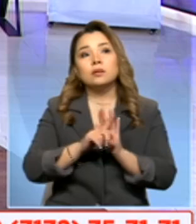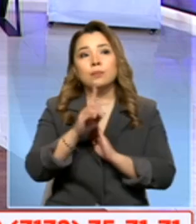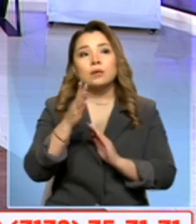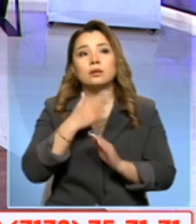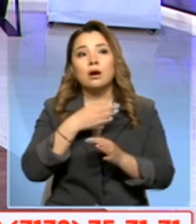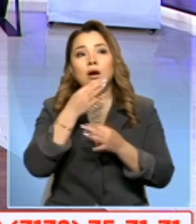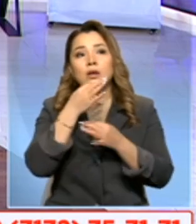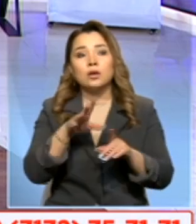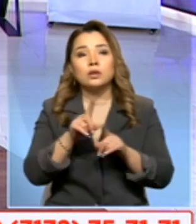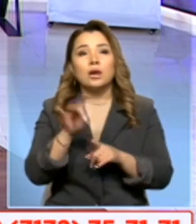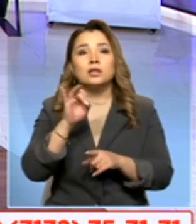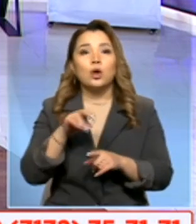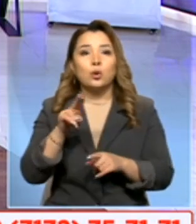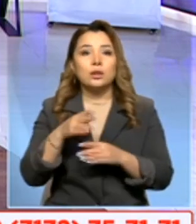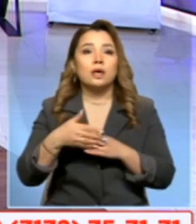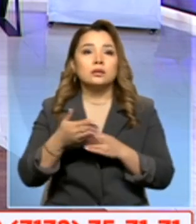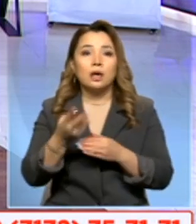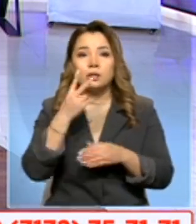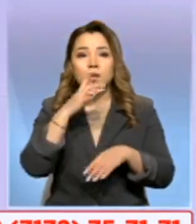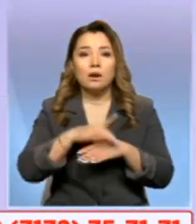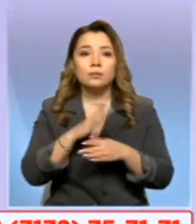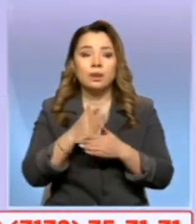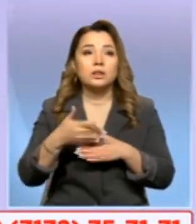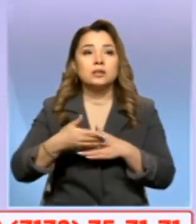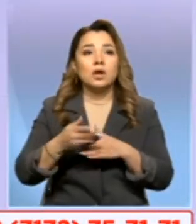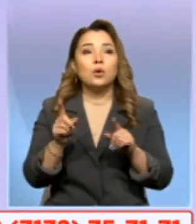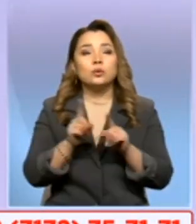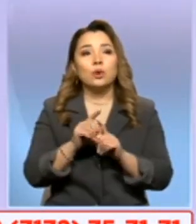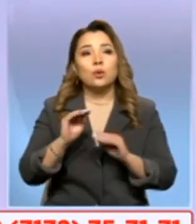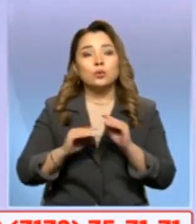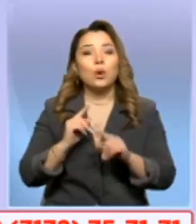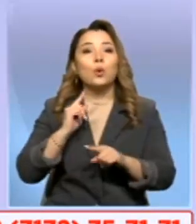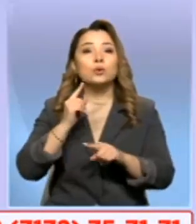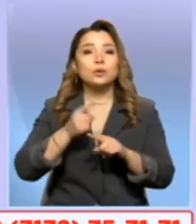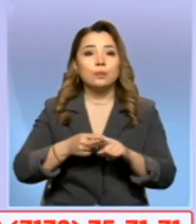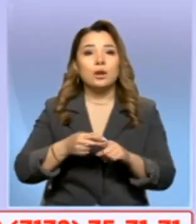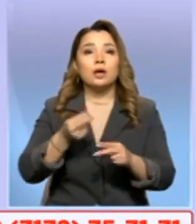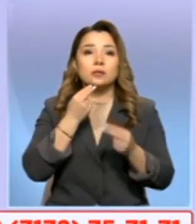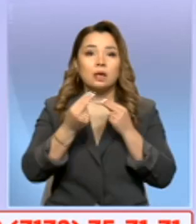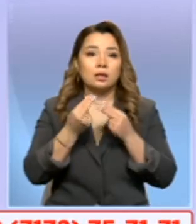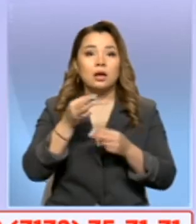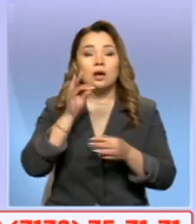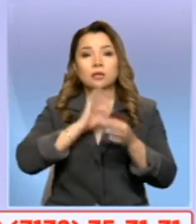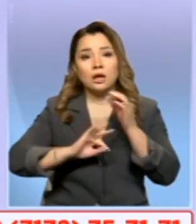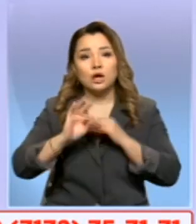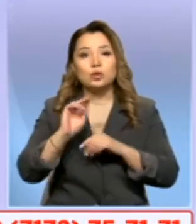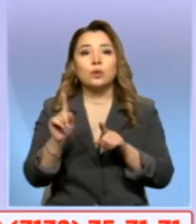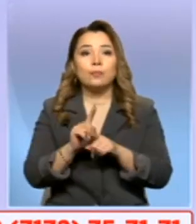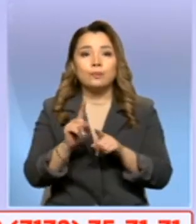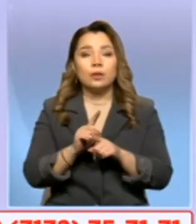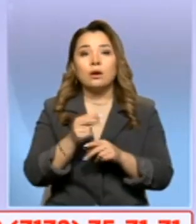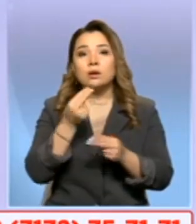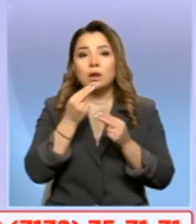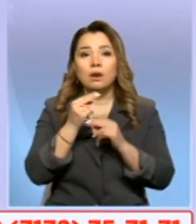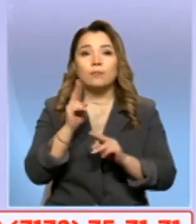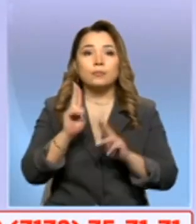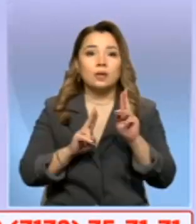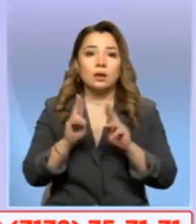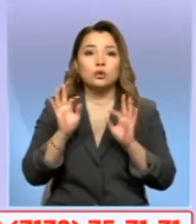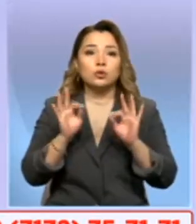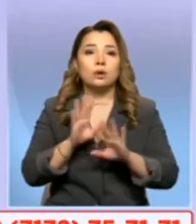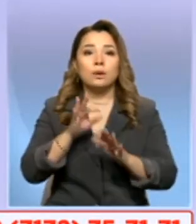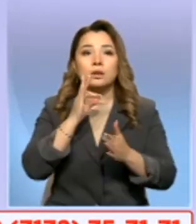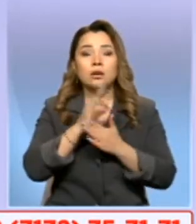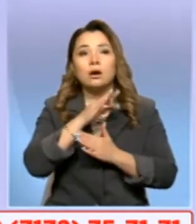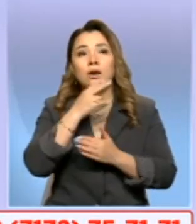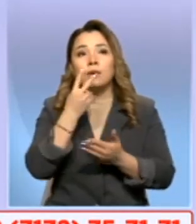кез келген йодты сыртқы нәрселерден сыртқы оны қосымша ішкенмен, егер біздің тамақтану әдебіміз дұрыс болмайтын болса,